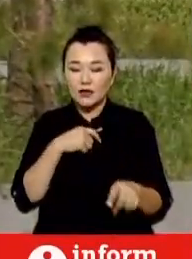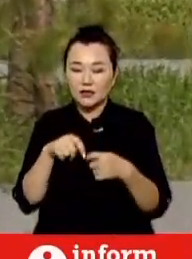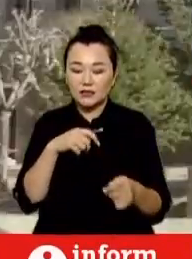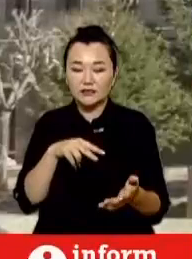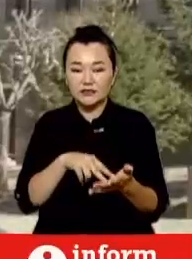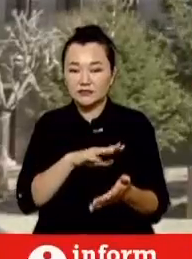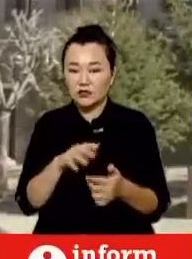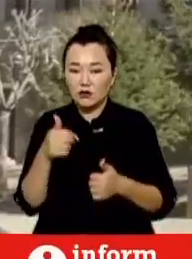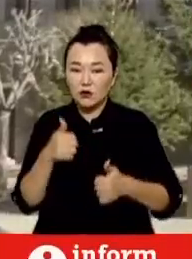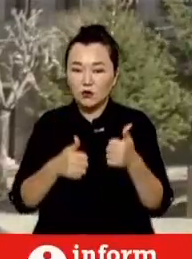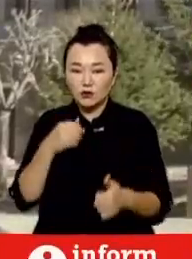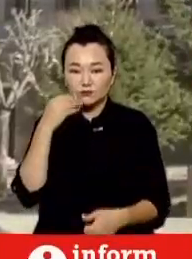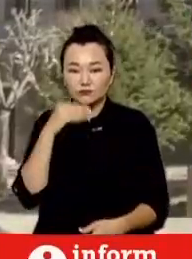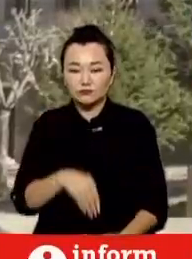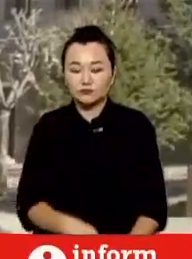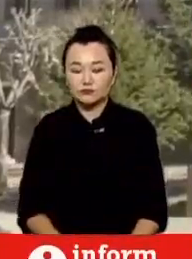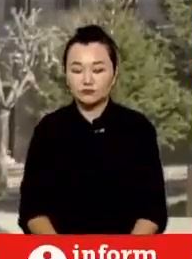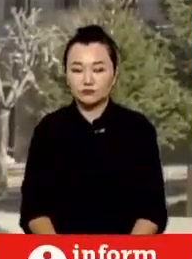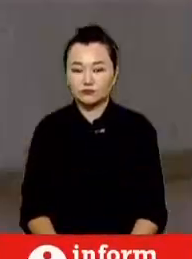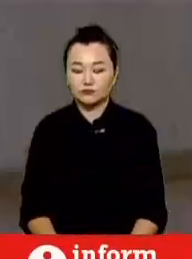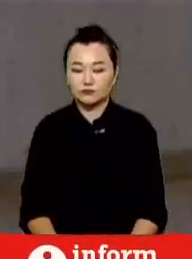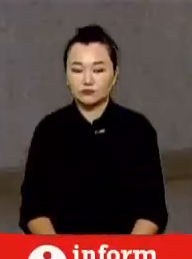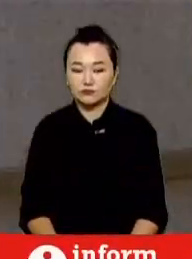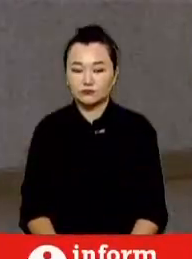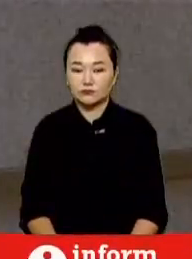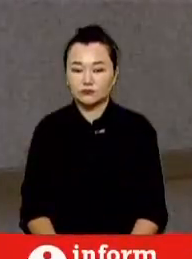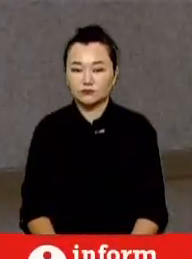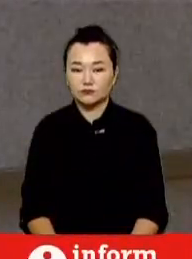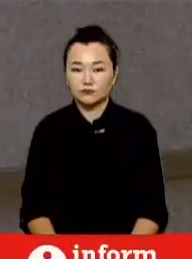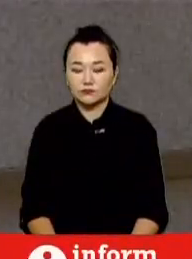станет конкурентным. Динара Нургалиева, Дидар Юлиев, Информбюро, Астана.